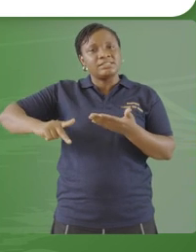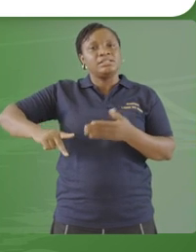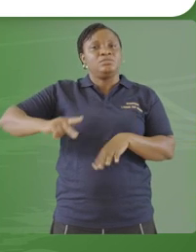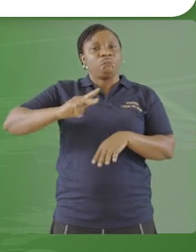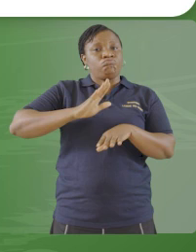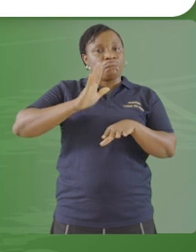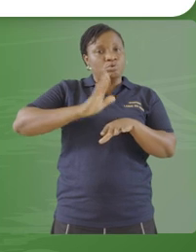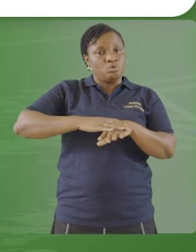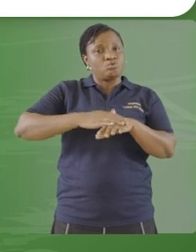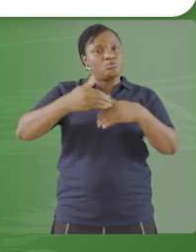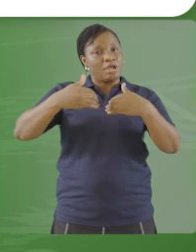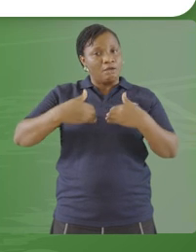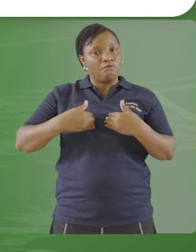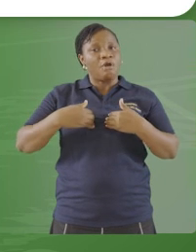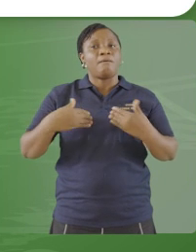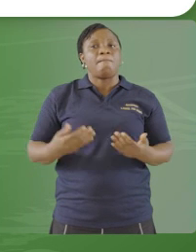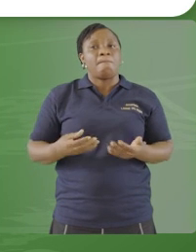reçoit l'objet à peser.